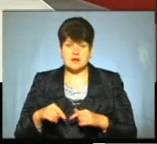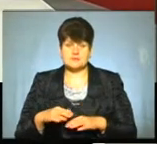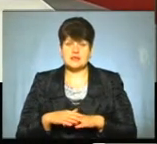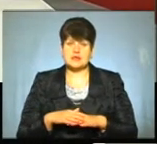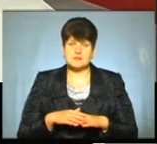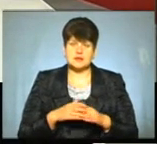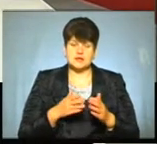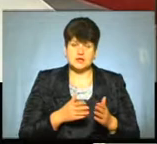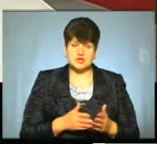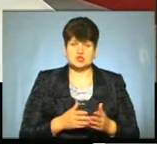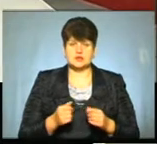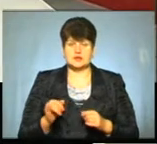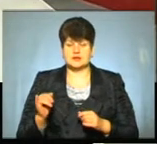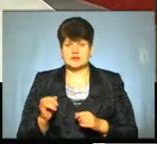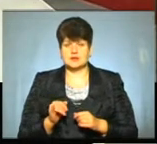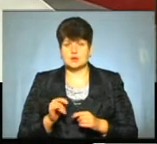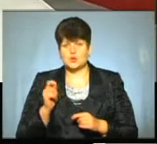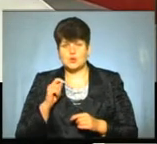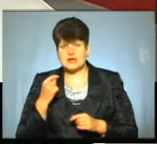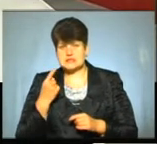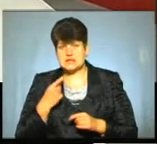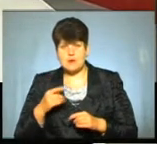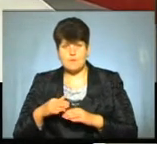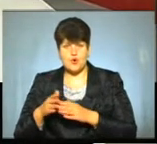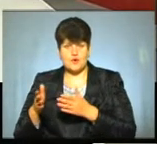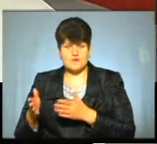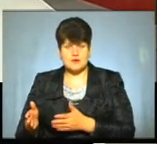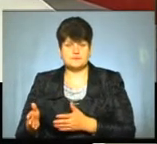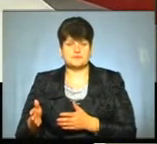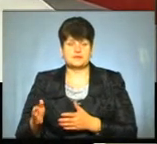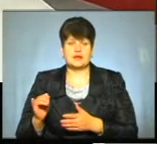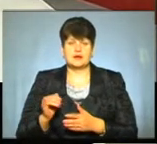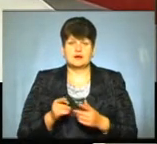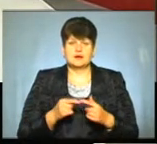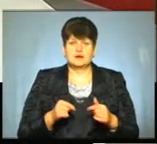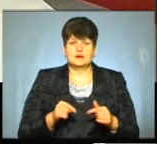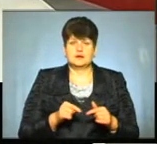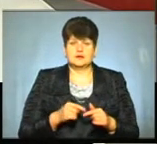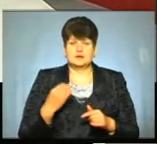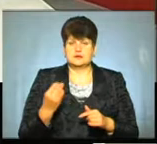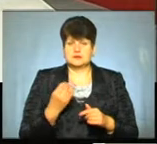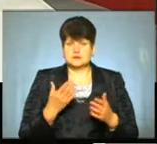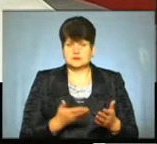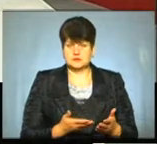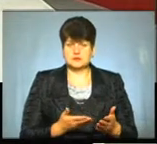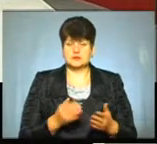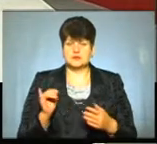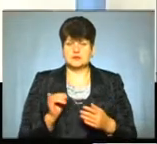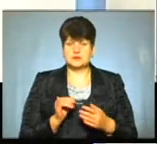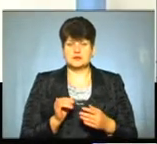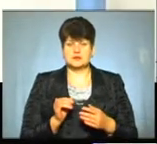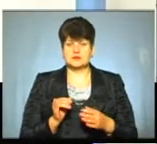і математична галузь, і українська мова, і історичний матеріал,